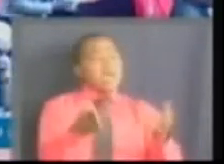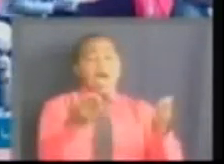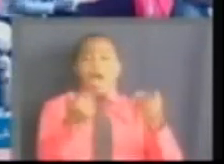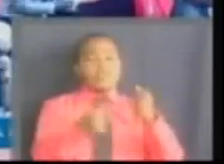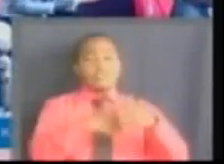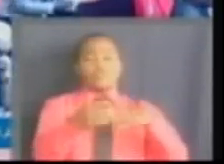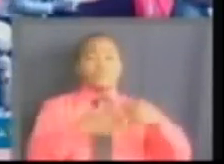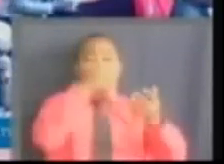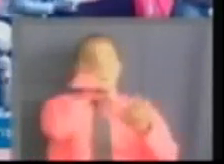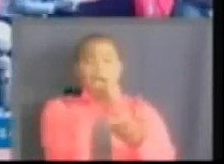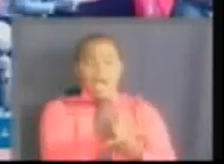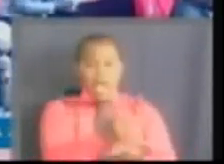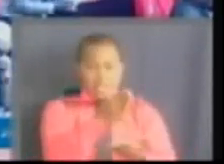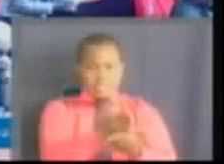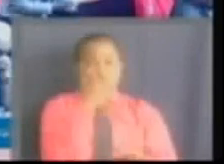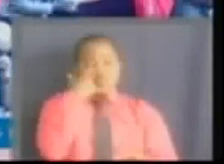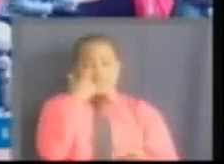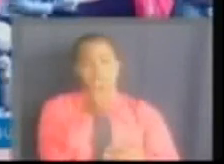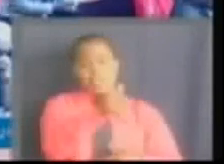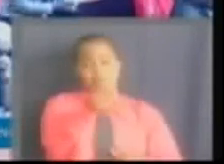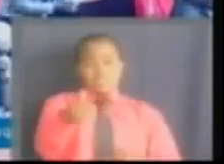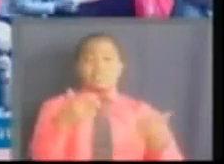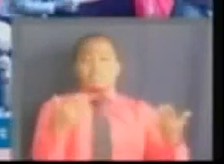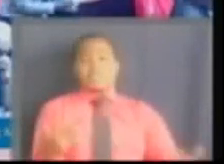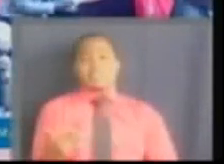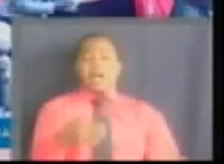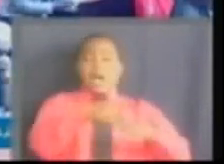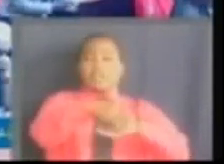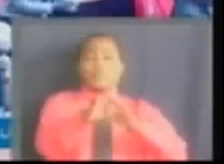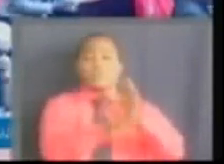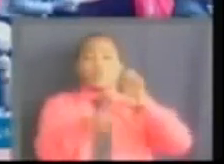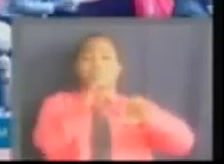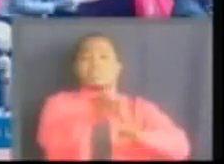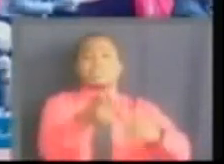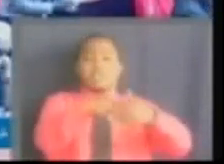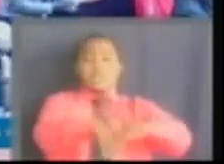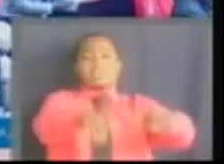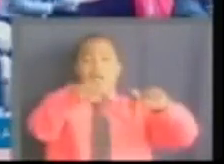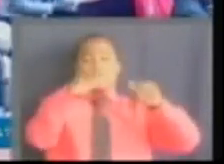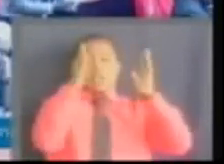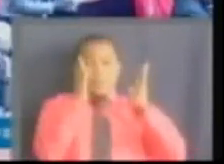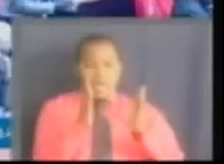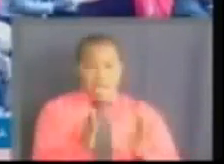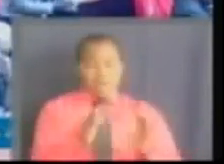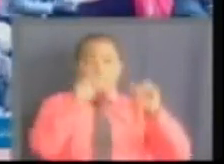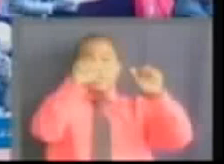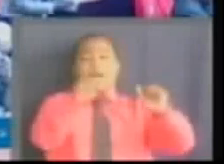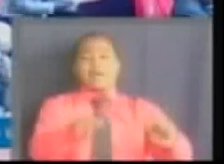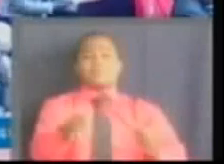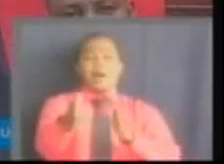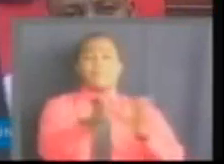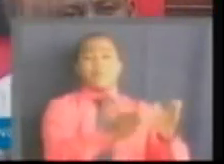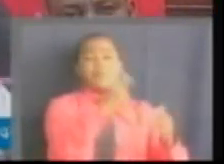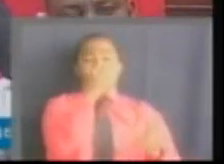kulingana na mtazamo wake, na kwa mantiki hiyo atakapoenda kwa mwenyekiti wa bunge maalum ni lazima pande zote waweze kuitana